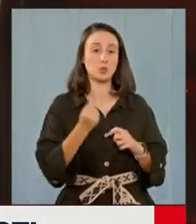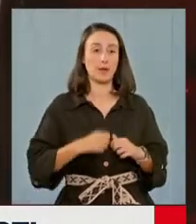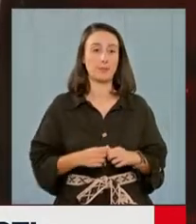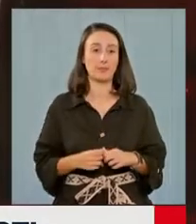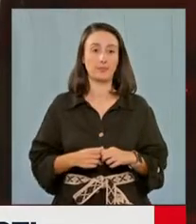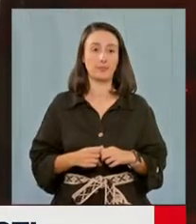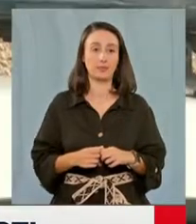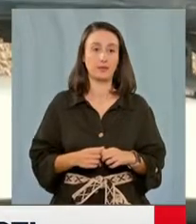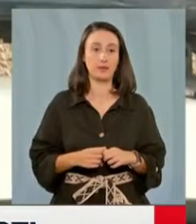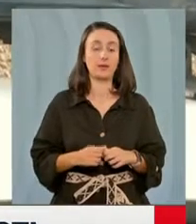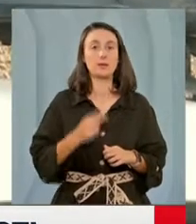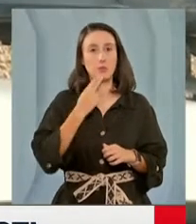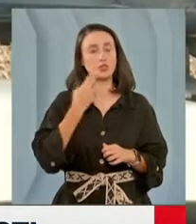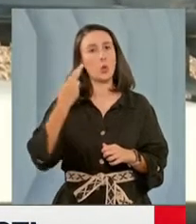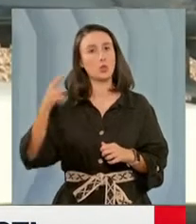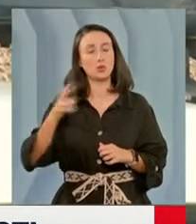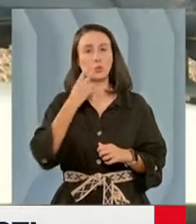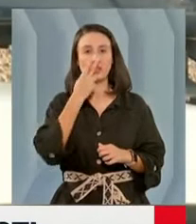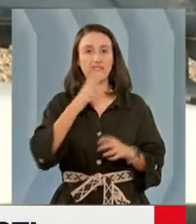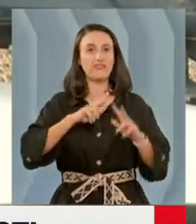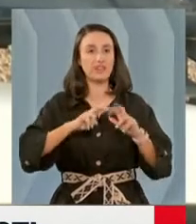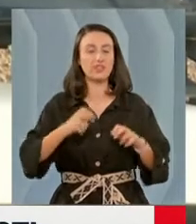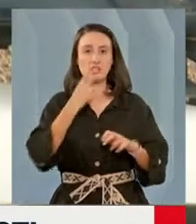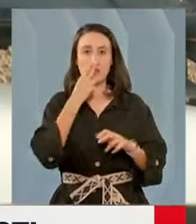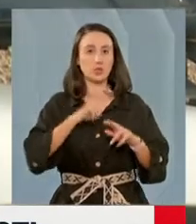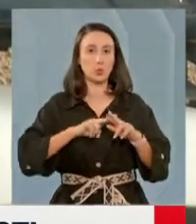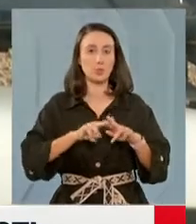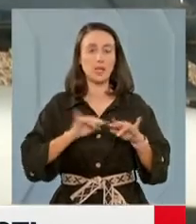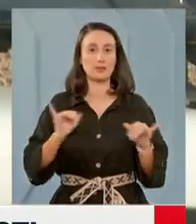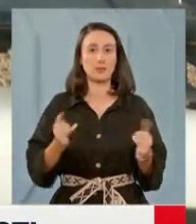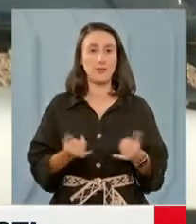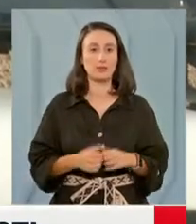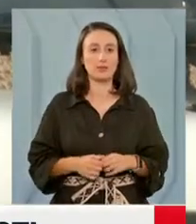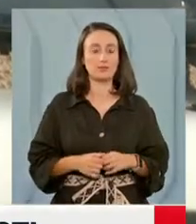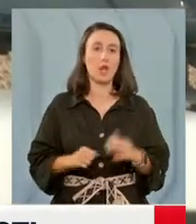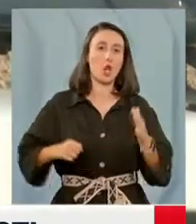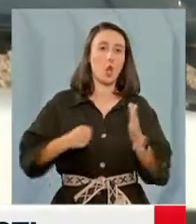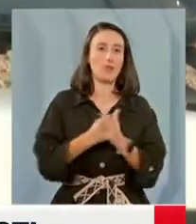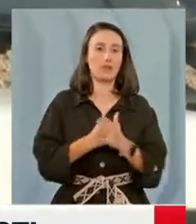În cauză, polițiștii continuă cercetările în cadrul unui dosar penal deschis sub aspectul săvârșirii infracțiunii de lovire sau alte violențe.